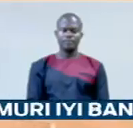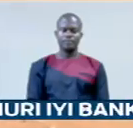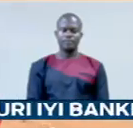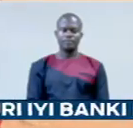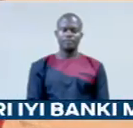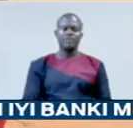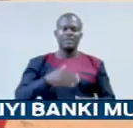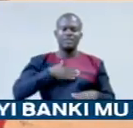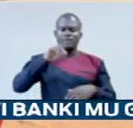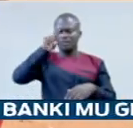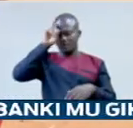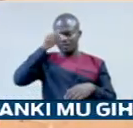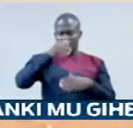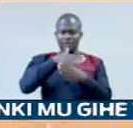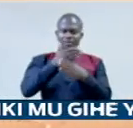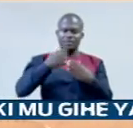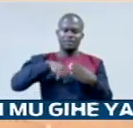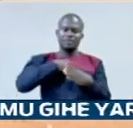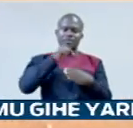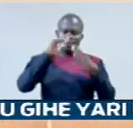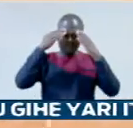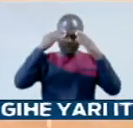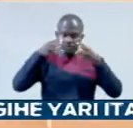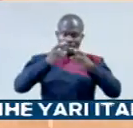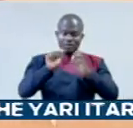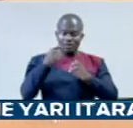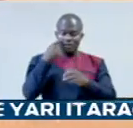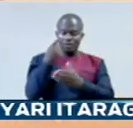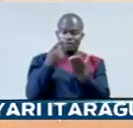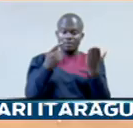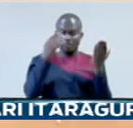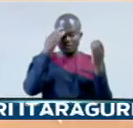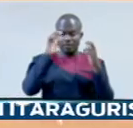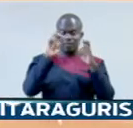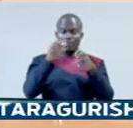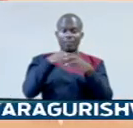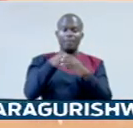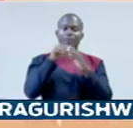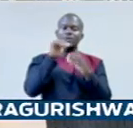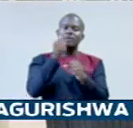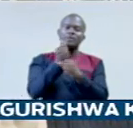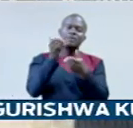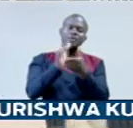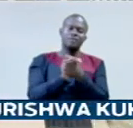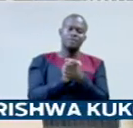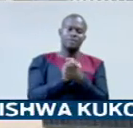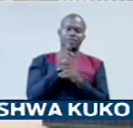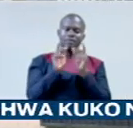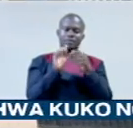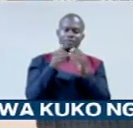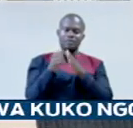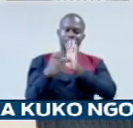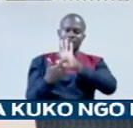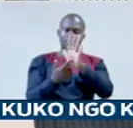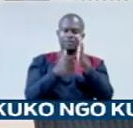Kibazo mfite aho ubwo nuko iyo migabane yacu nabwo tuzu ubugishura kuboneka kobera yuko munatakiha korera Na abaturage